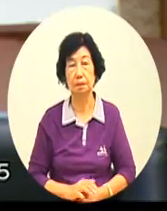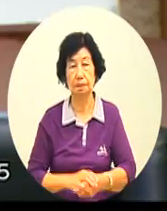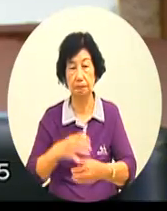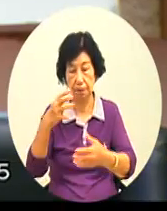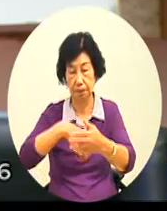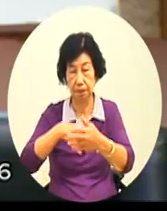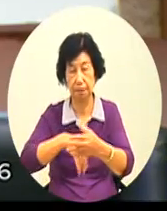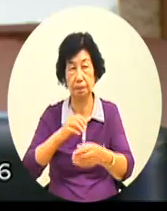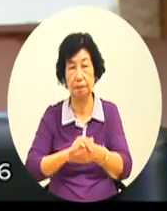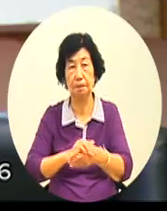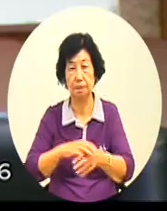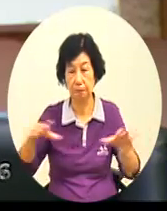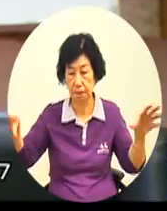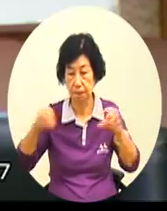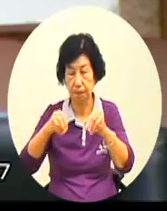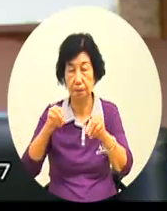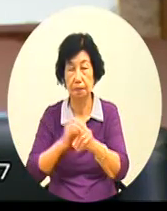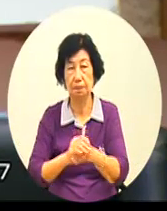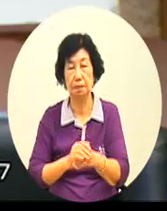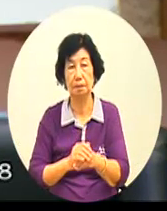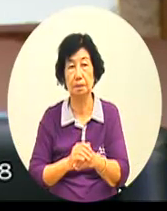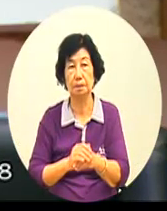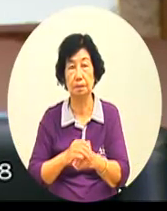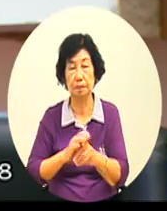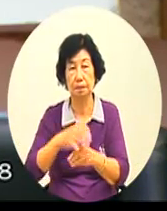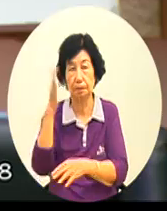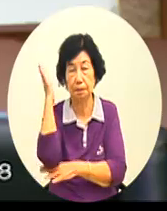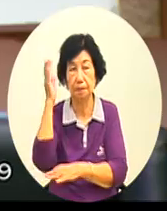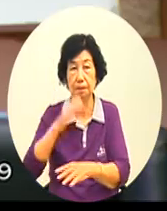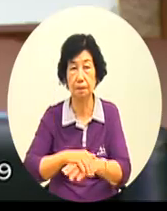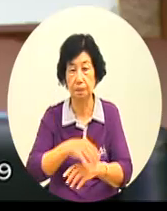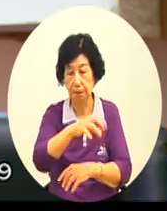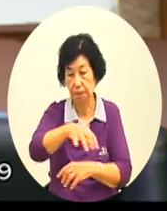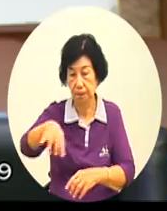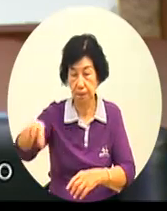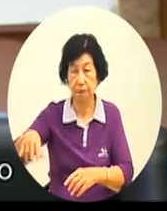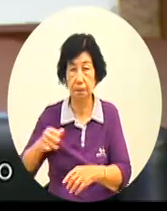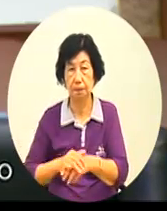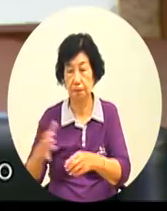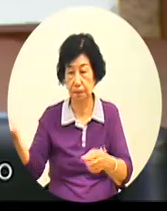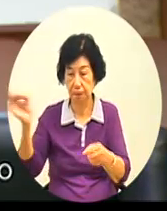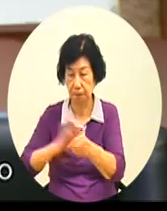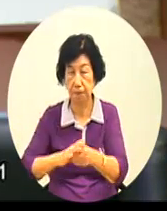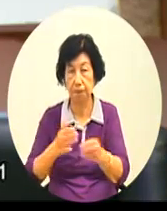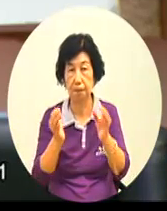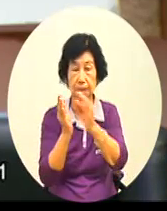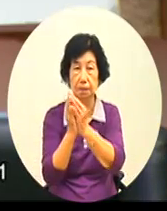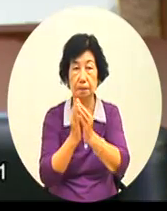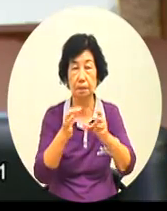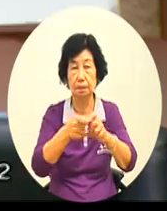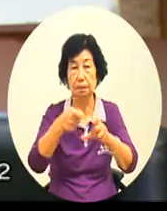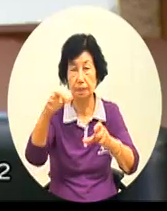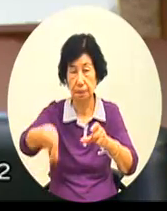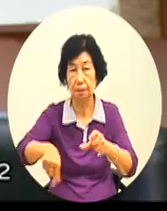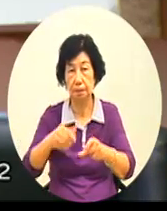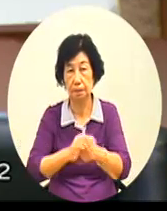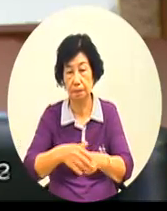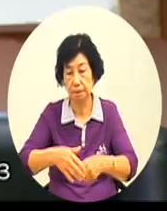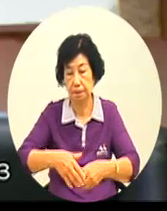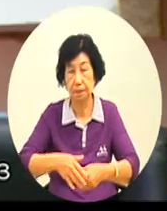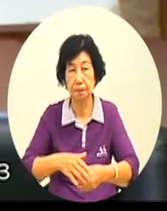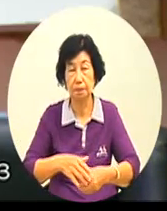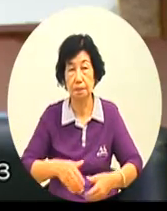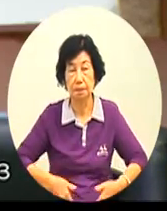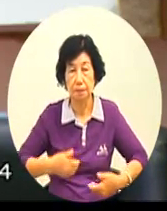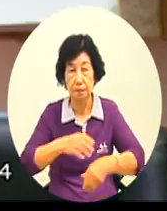款以及我们市政府各单位补助桃园区公所的紧急抢修的